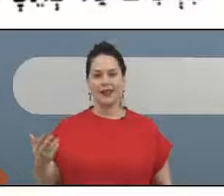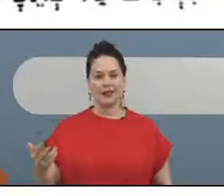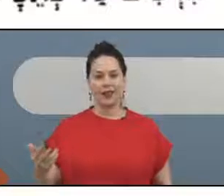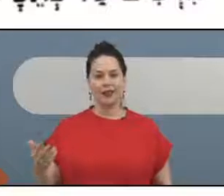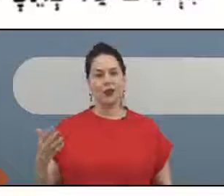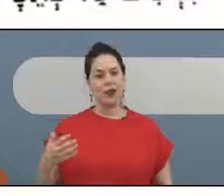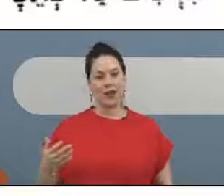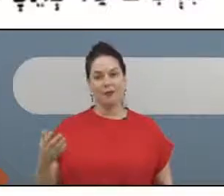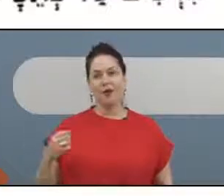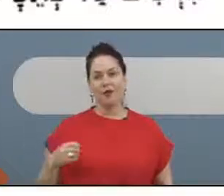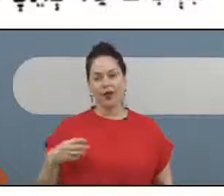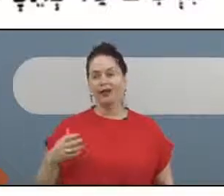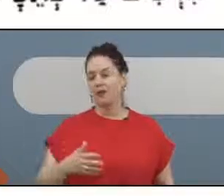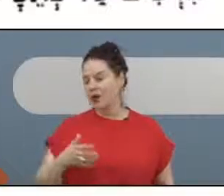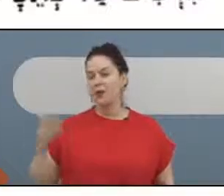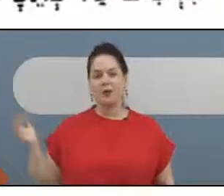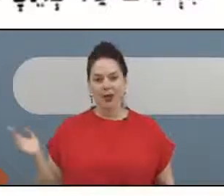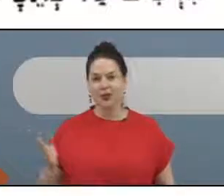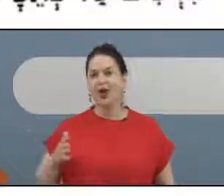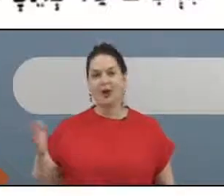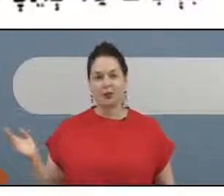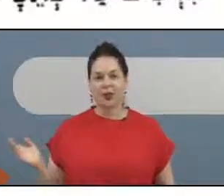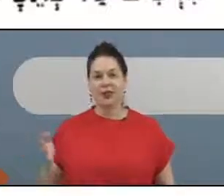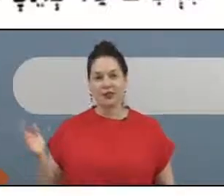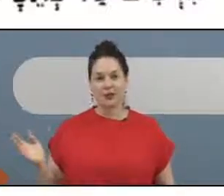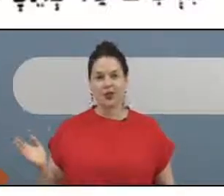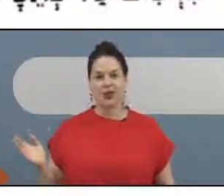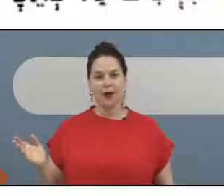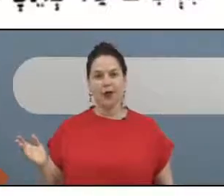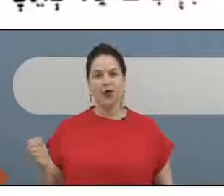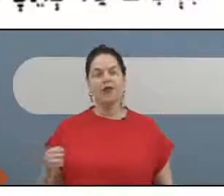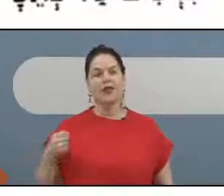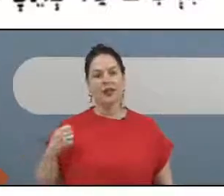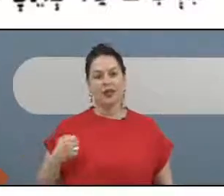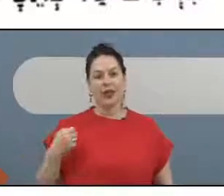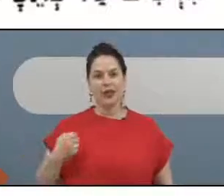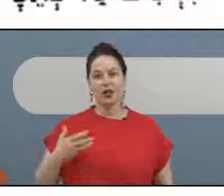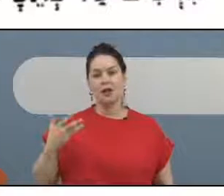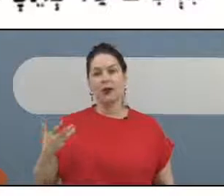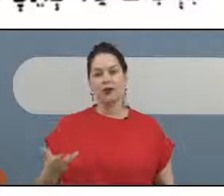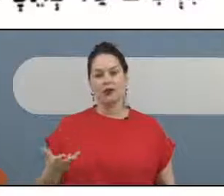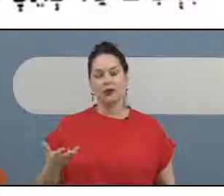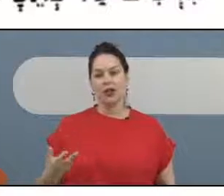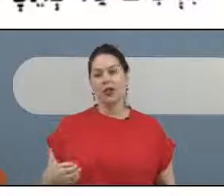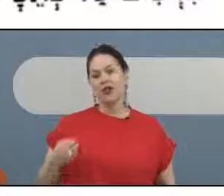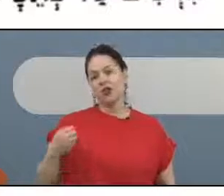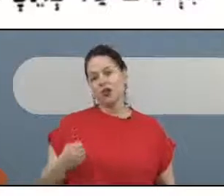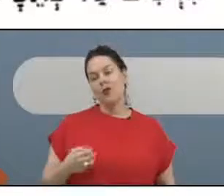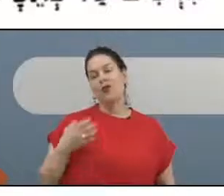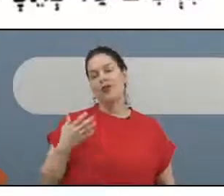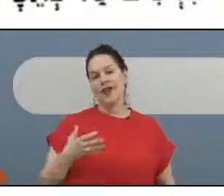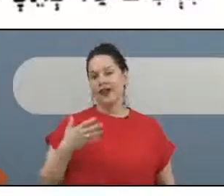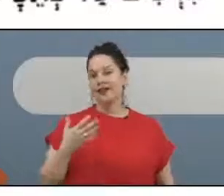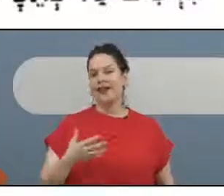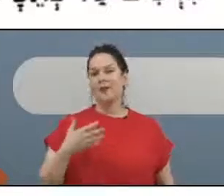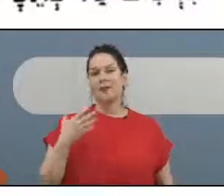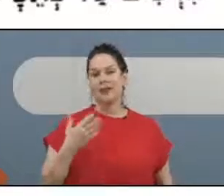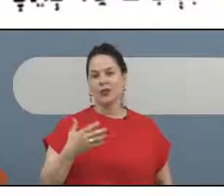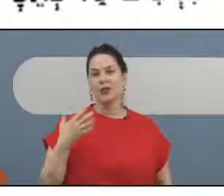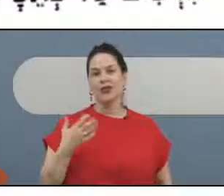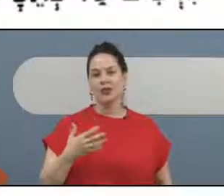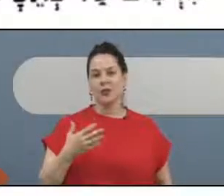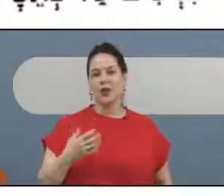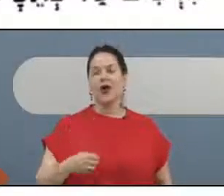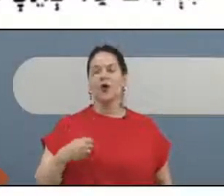מנסה לבד, רואה מה הוא לוקח ומה הוא ממש בועט ומשאיר מאחור, ויש תהליך של היפרדות, שהוא כבר